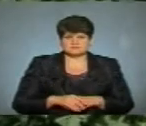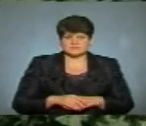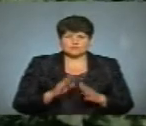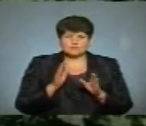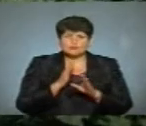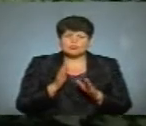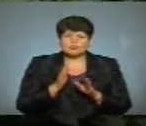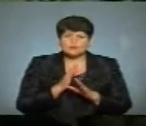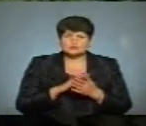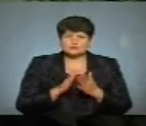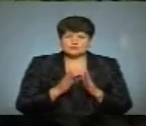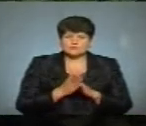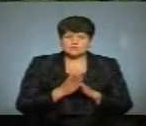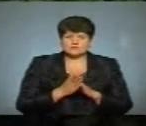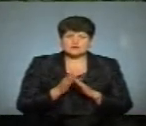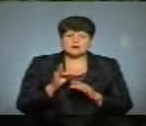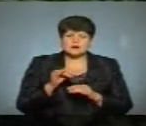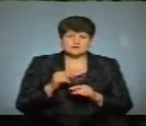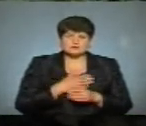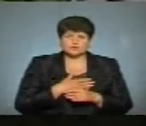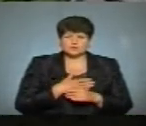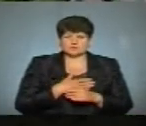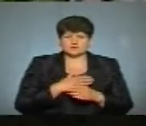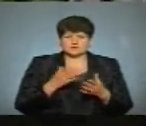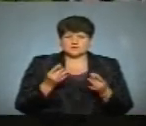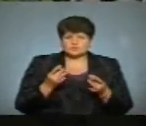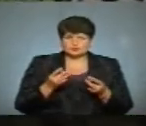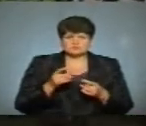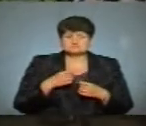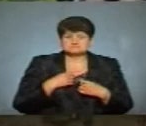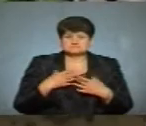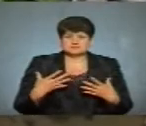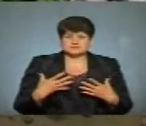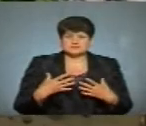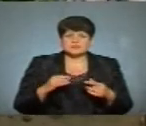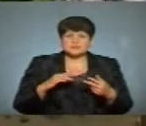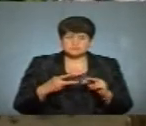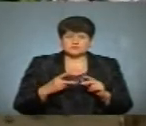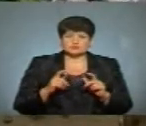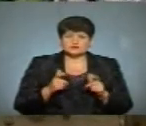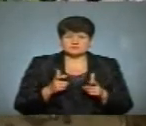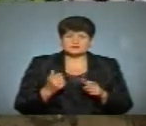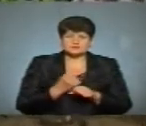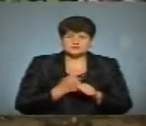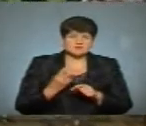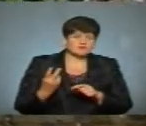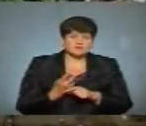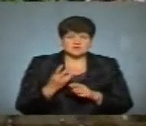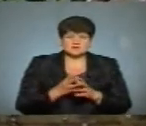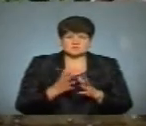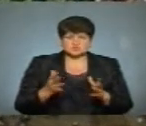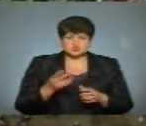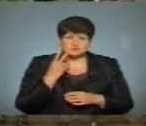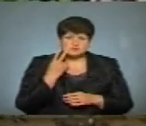умовах равлик дуже любить вологість, для нього це свято. Навпаки, от, коли був карантин, то ми працювали в 2 рази більше, ніж